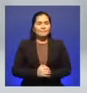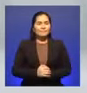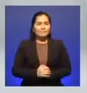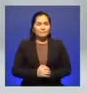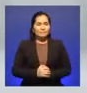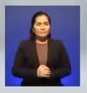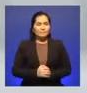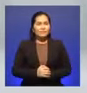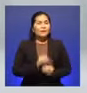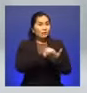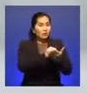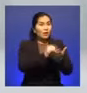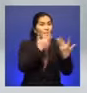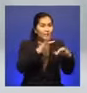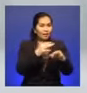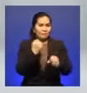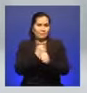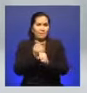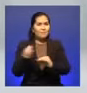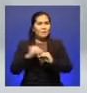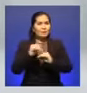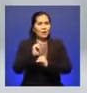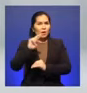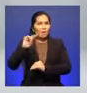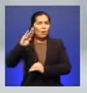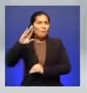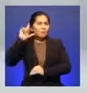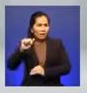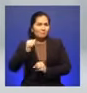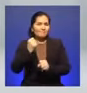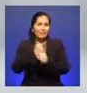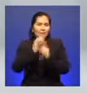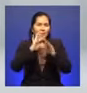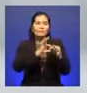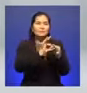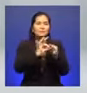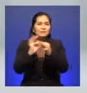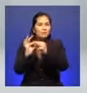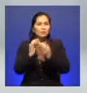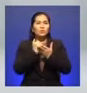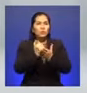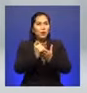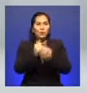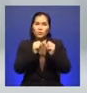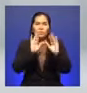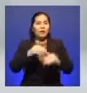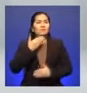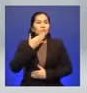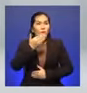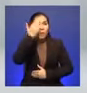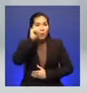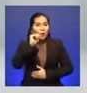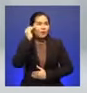การให้บริการนั้นก็คือการเชื่อมโยงกับระบบใหญ่รวมถึงการทำให้เกิดความยั่งยืนในแง่การนำ